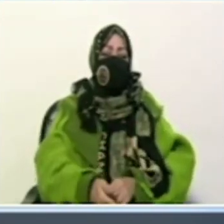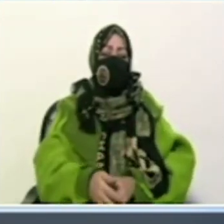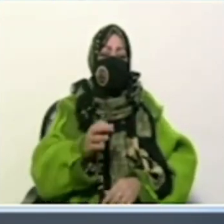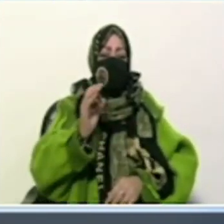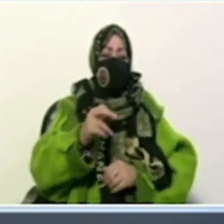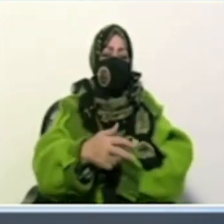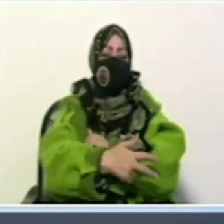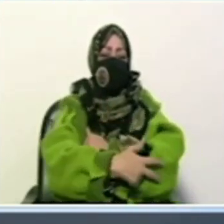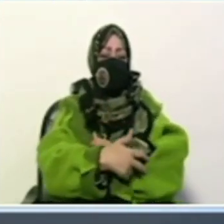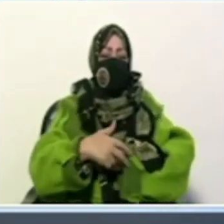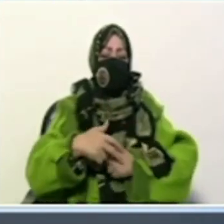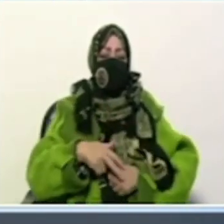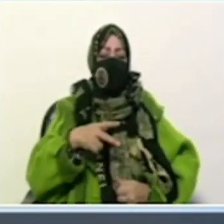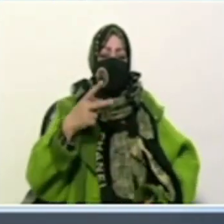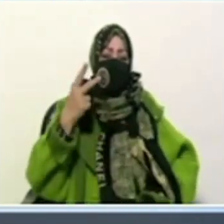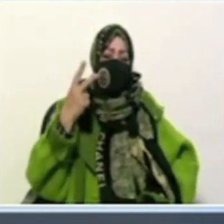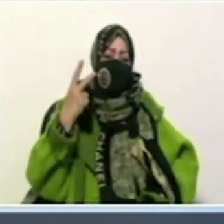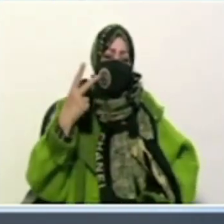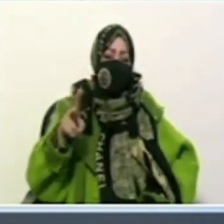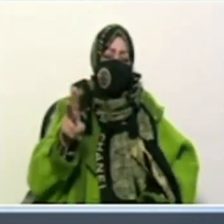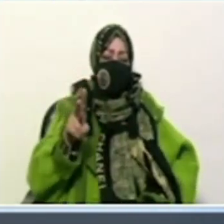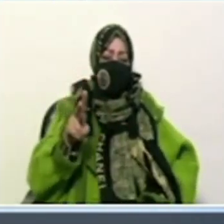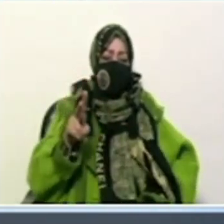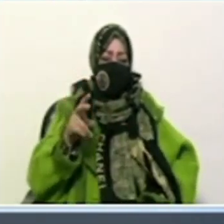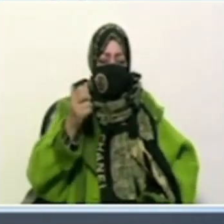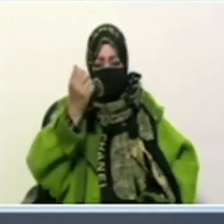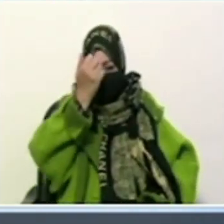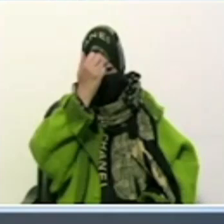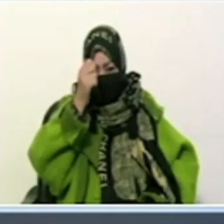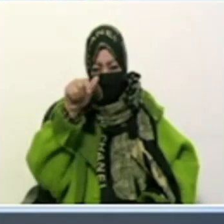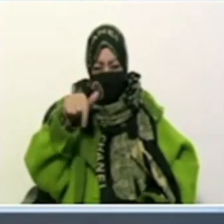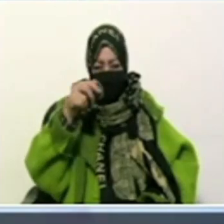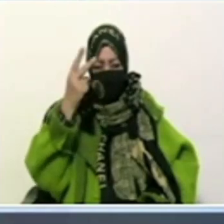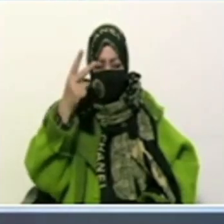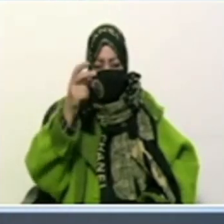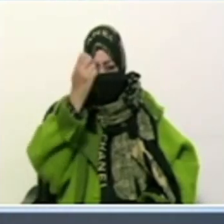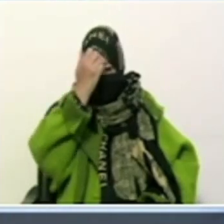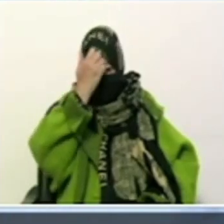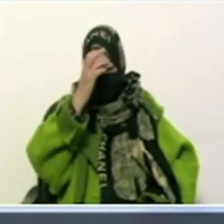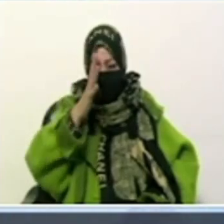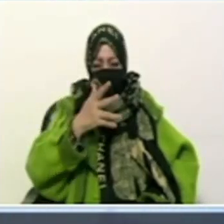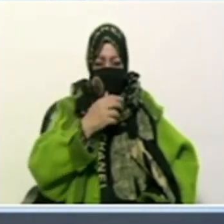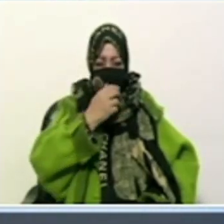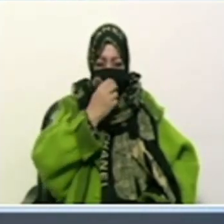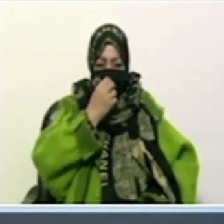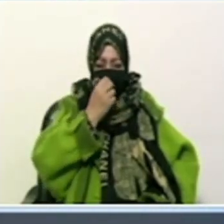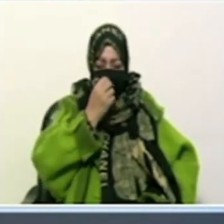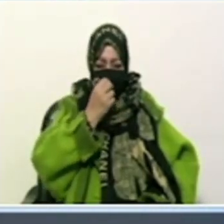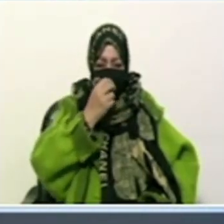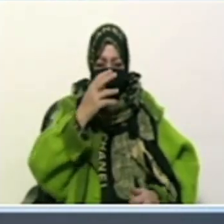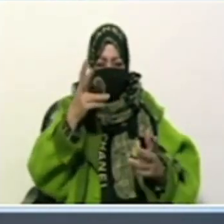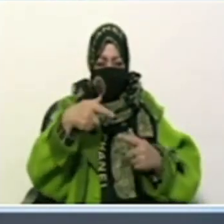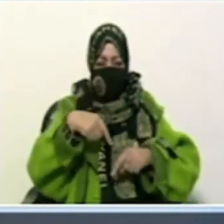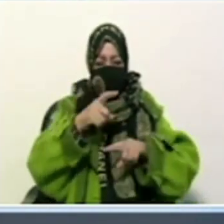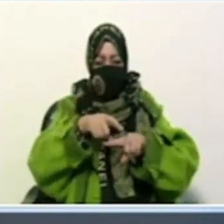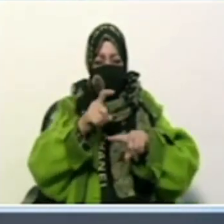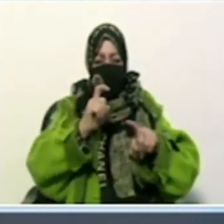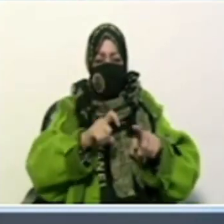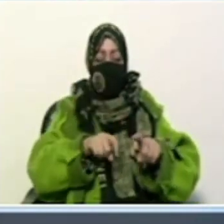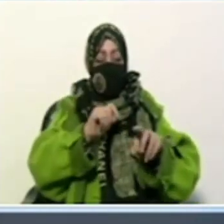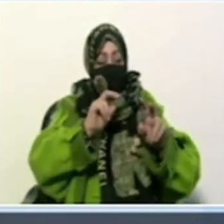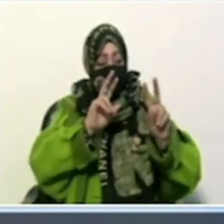تقريبا الآن، إذا بلغ هذه القيمة وإذا بلغ 25 من مدة، والآن مثلا هو واصل ل 30 فما فوق، فأنا واضح